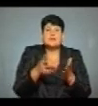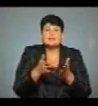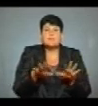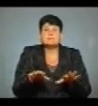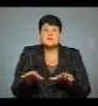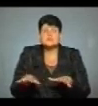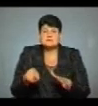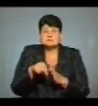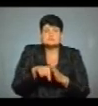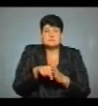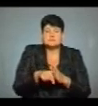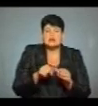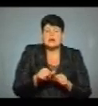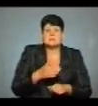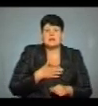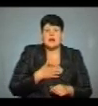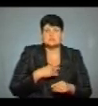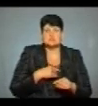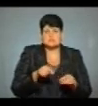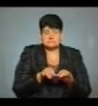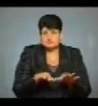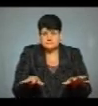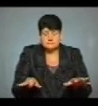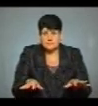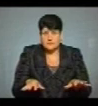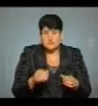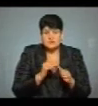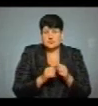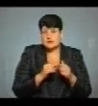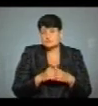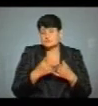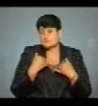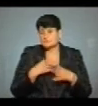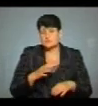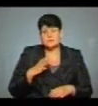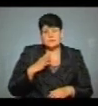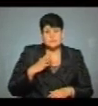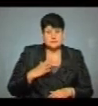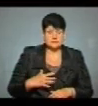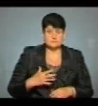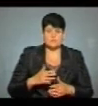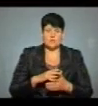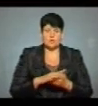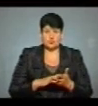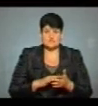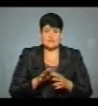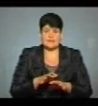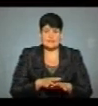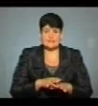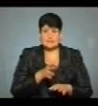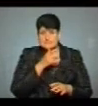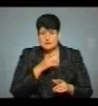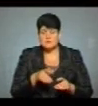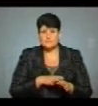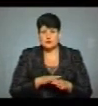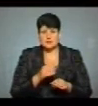точно прокладені, крім наших. І ми дуже часто, на жаль, змушені продовжувати термін виконання робіт в зв'язку з тим,